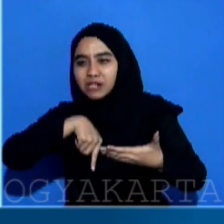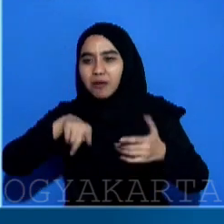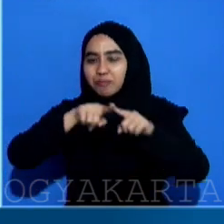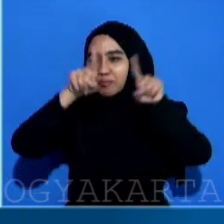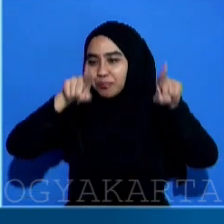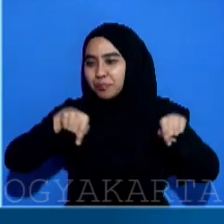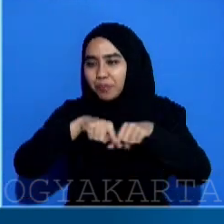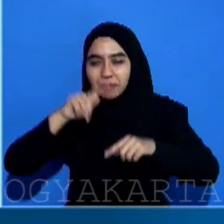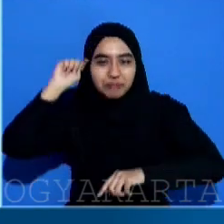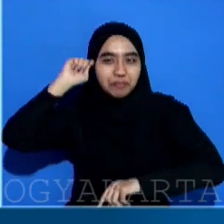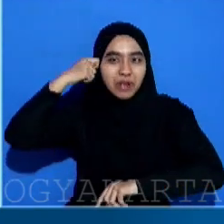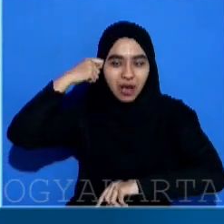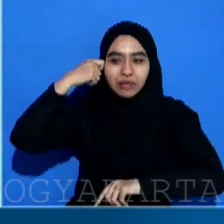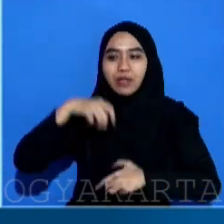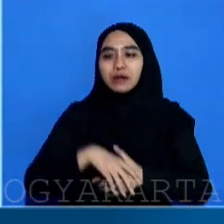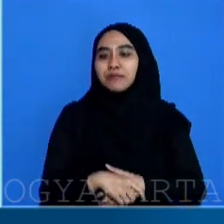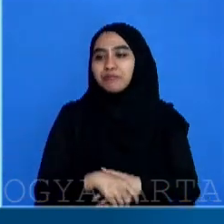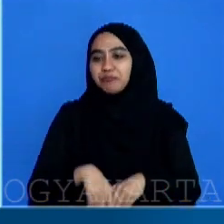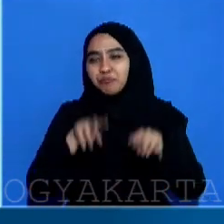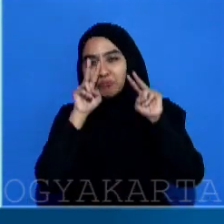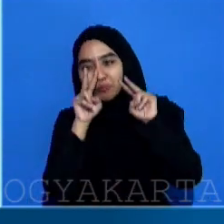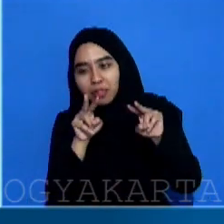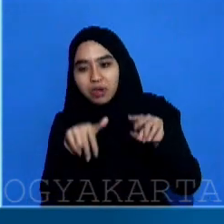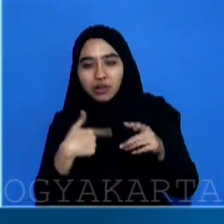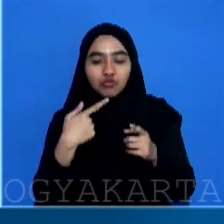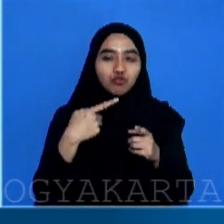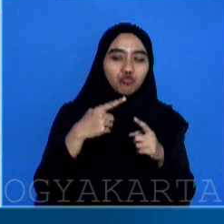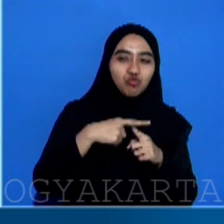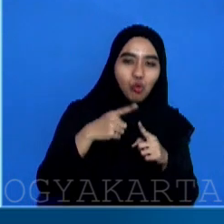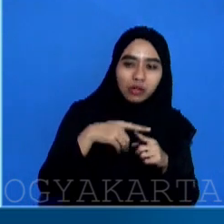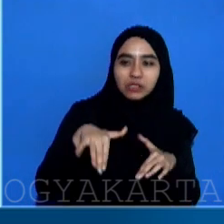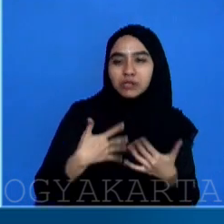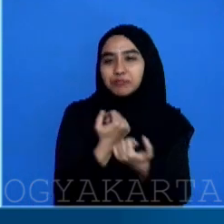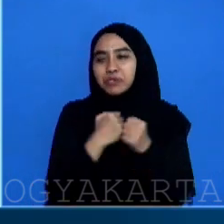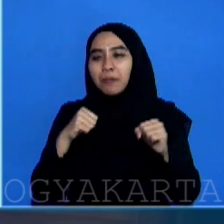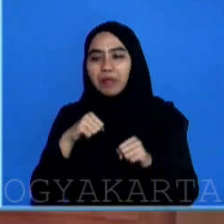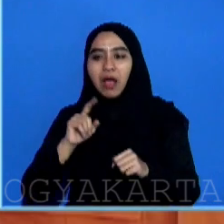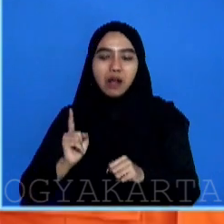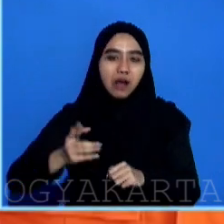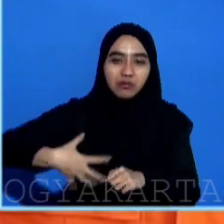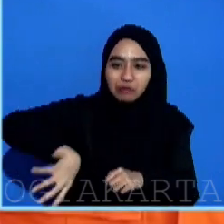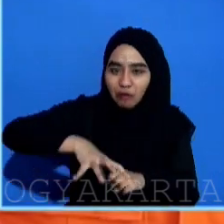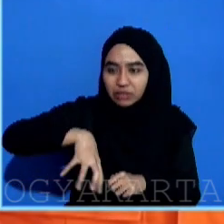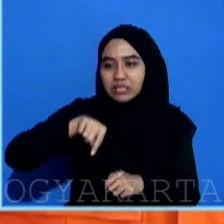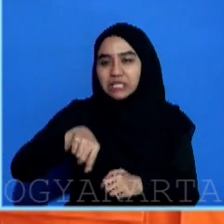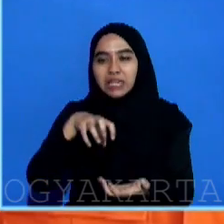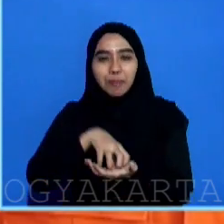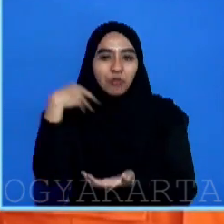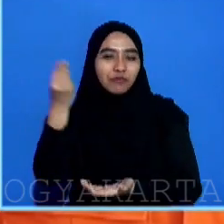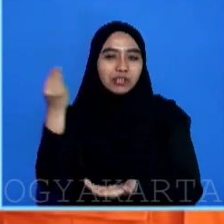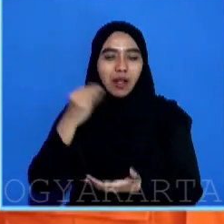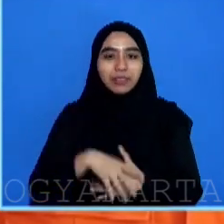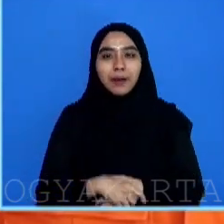ataupun perhatikan petugas-petugas keselamatan yang ada di wilayah lokasi wisatawan